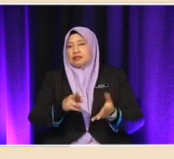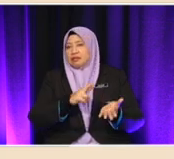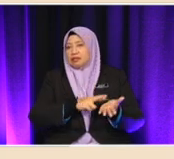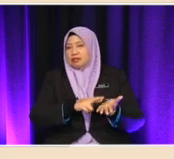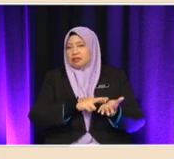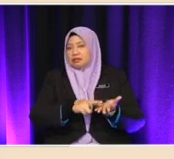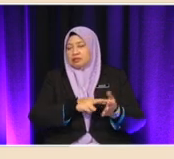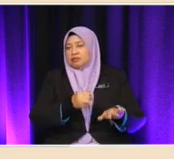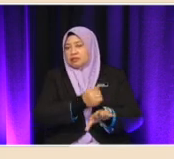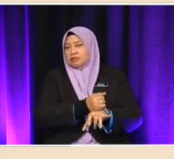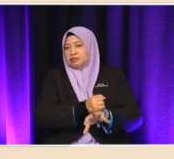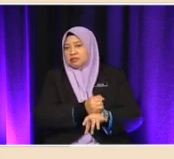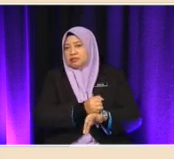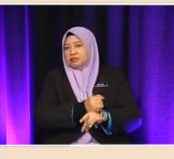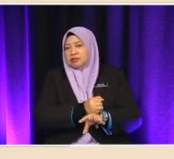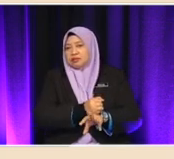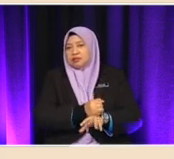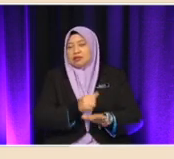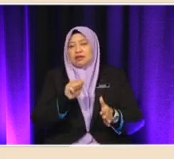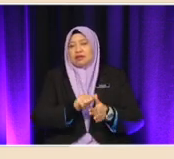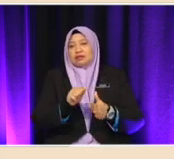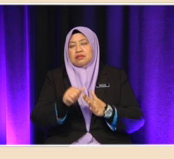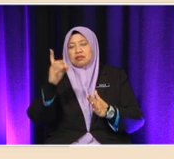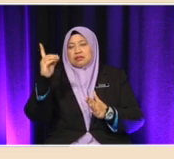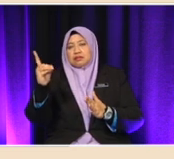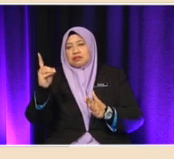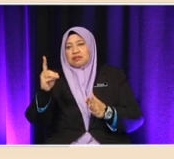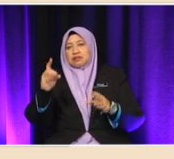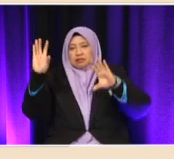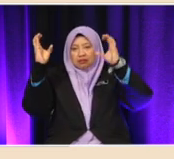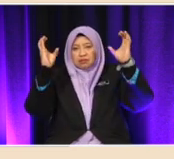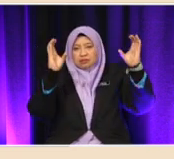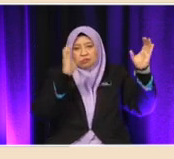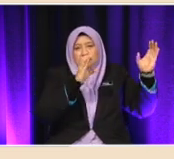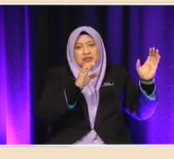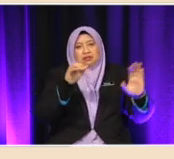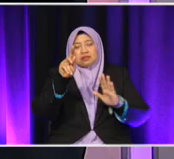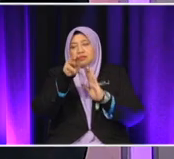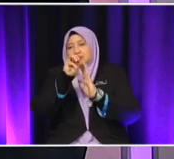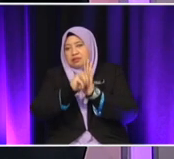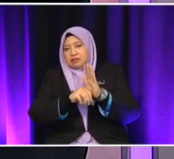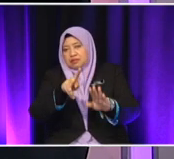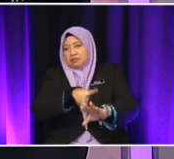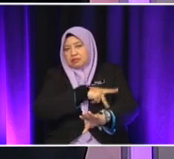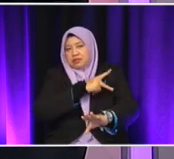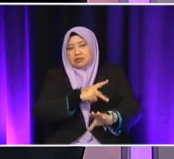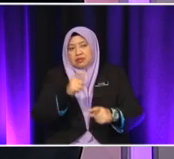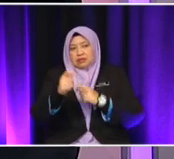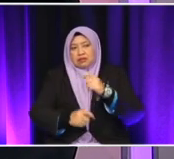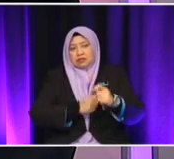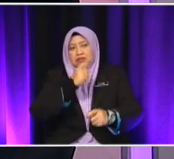cuaca yang tidak menentu sepanjang tahun soalnya dia ditanya kenapa pengeluaran padi negara ini semakin kurang semakin